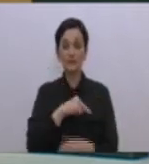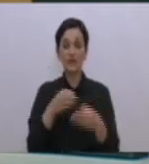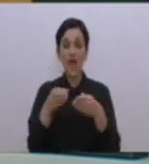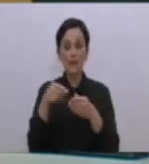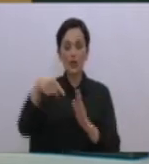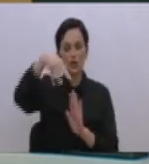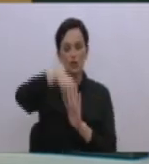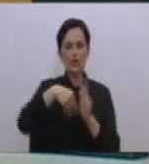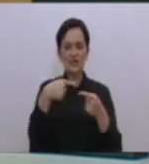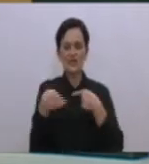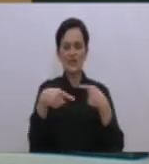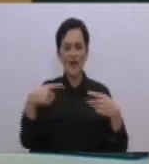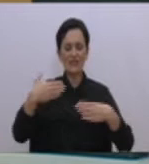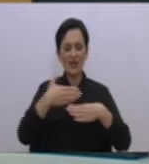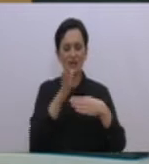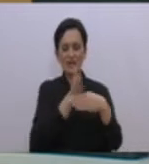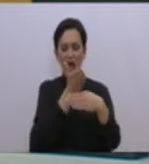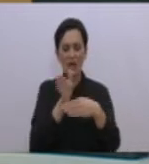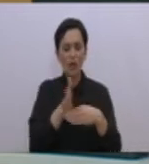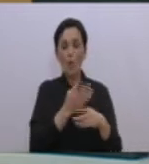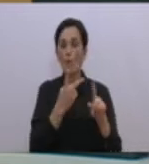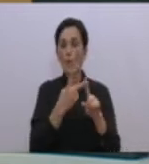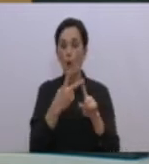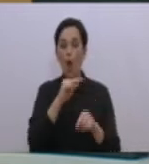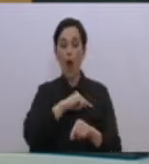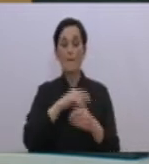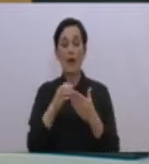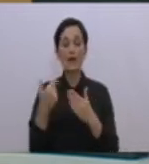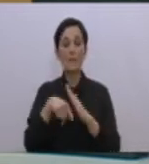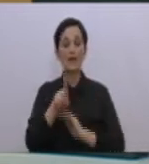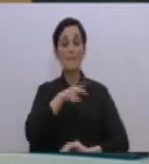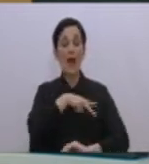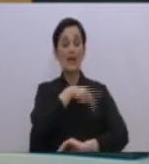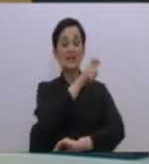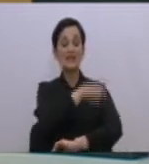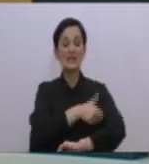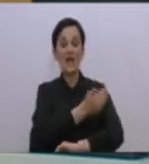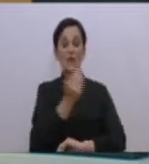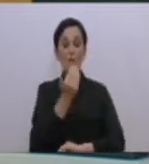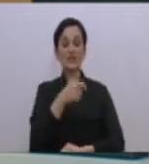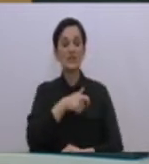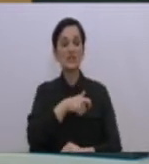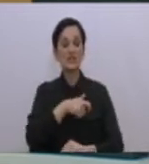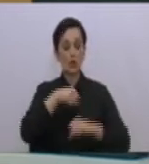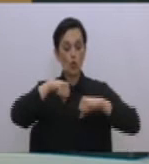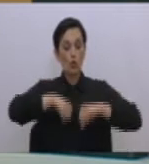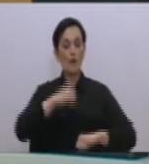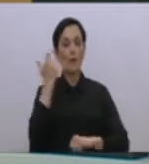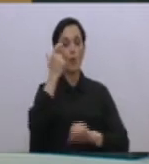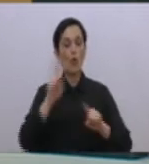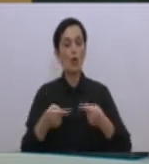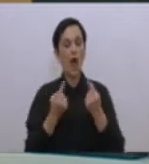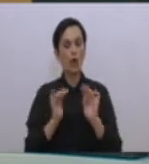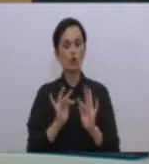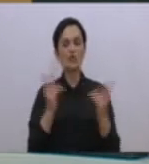shignit svadasva danaqopebs shoris. Meore, aparatis mier, parlamentis tsevristvis, misi sadeputato uplevamosilebis ganxortselebistvis